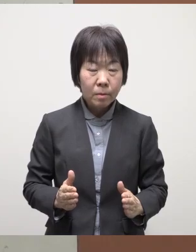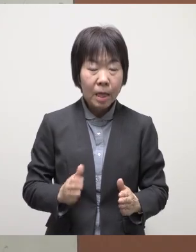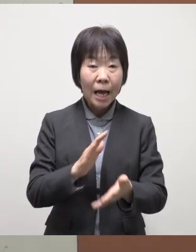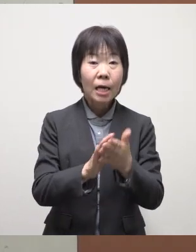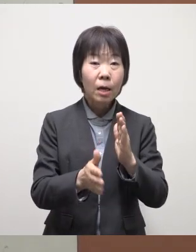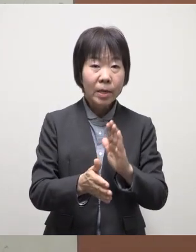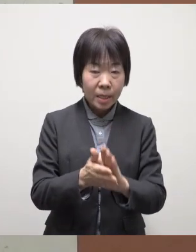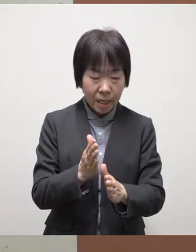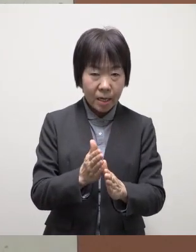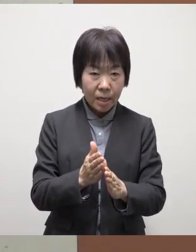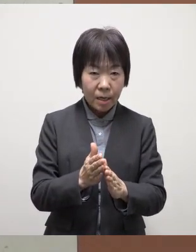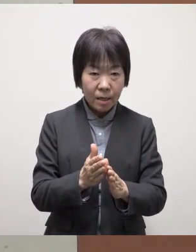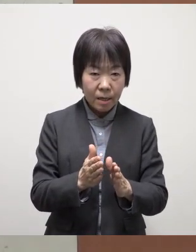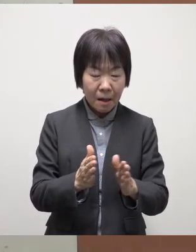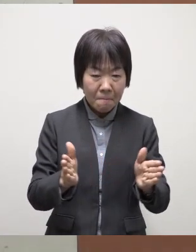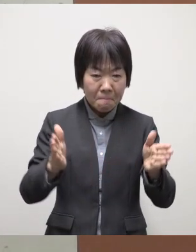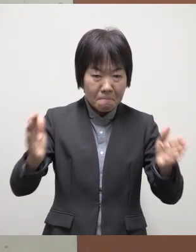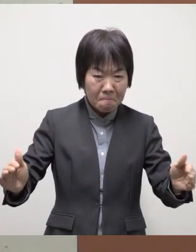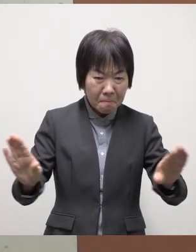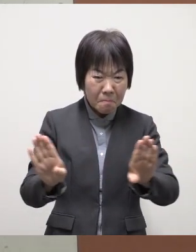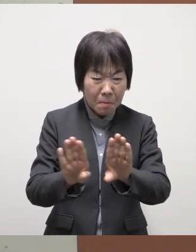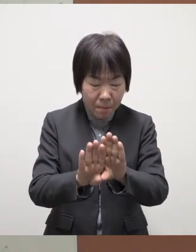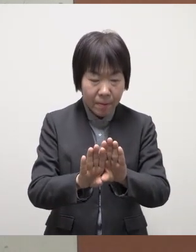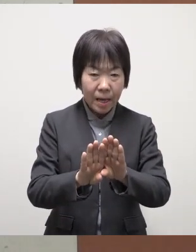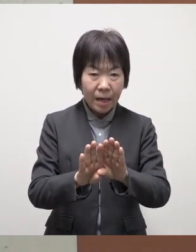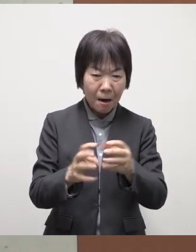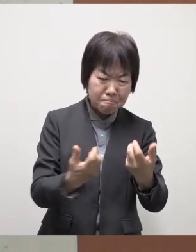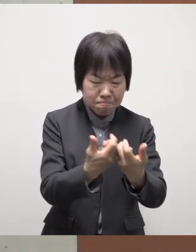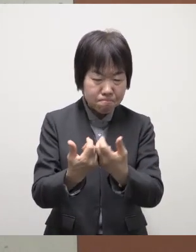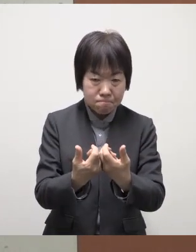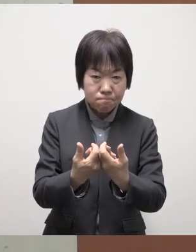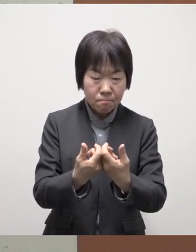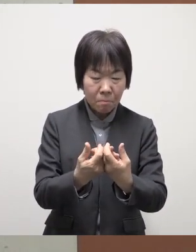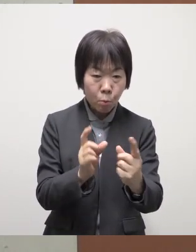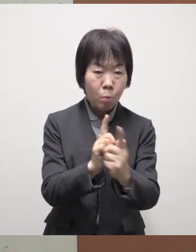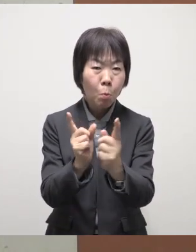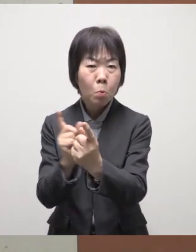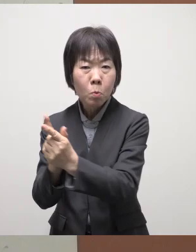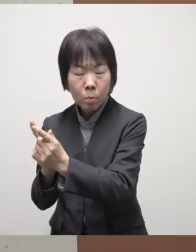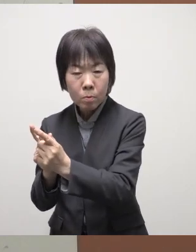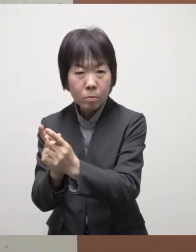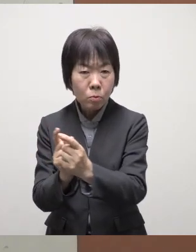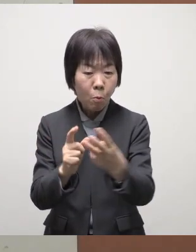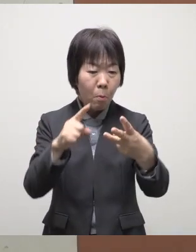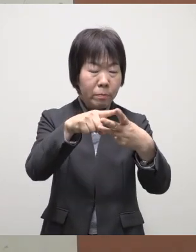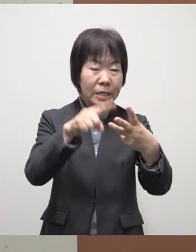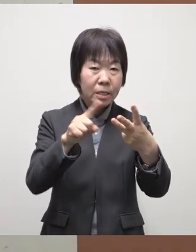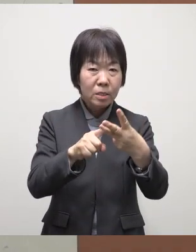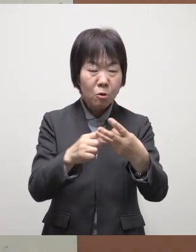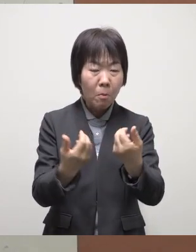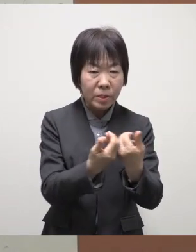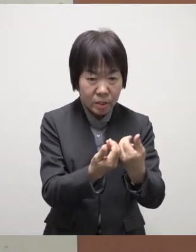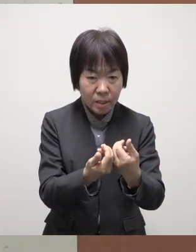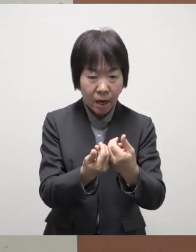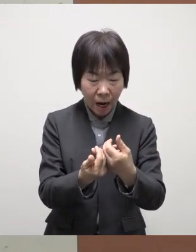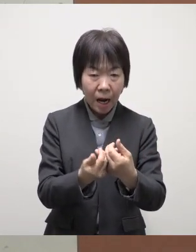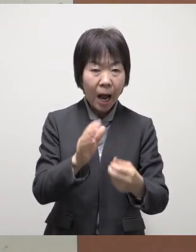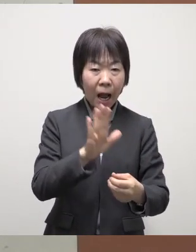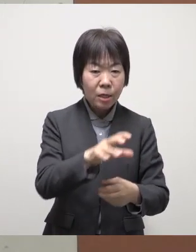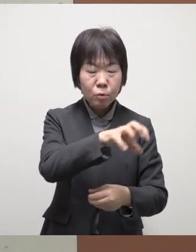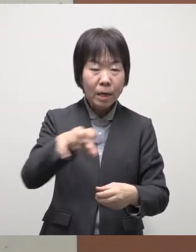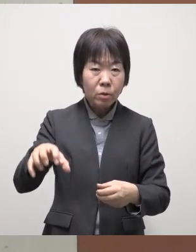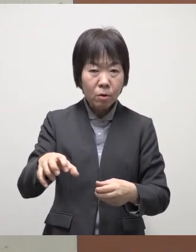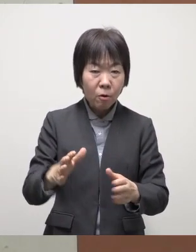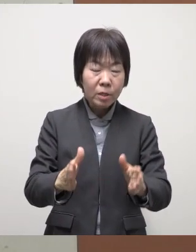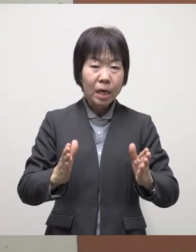改めて密閉密集密接の3つの3つが重なる場所を避けて頂く